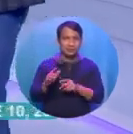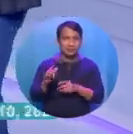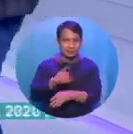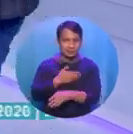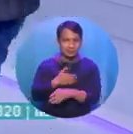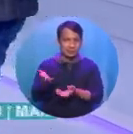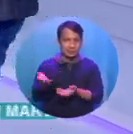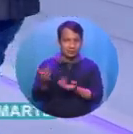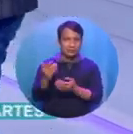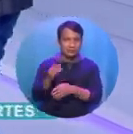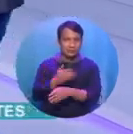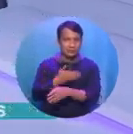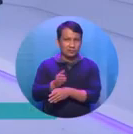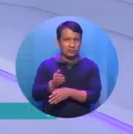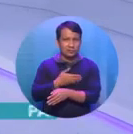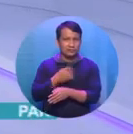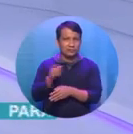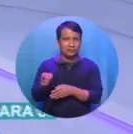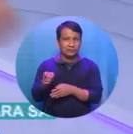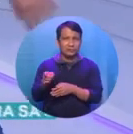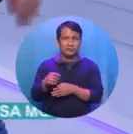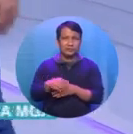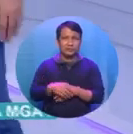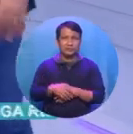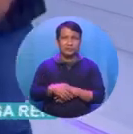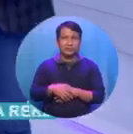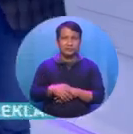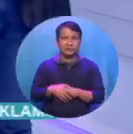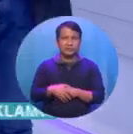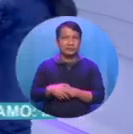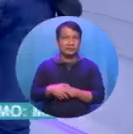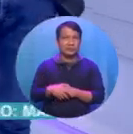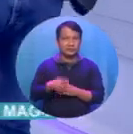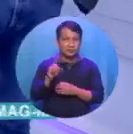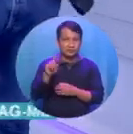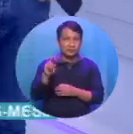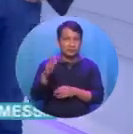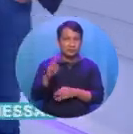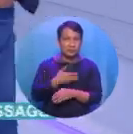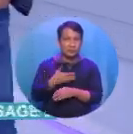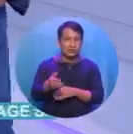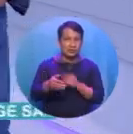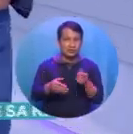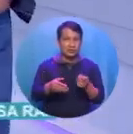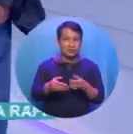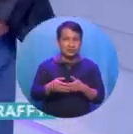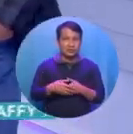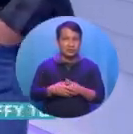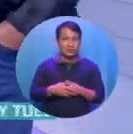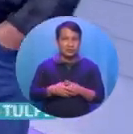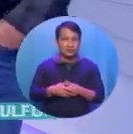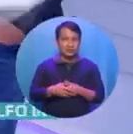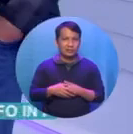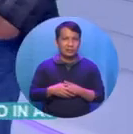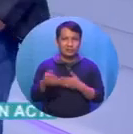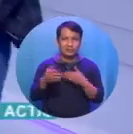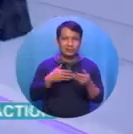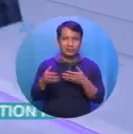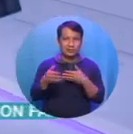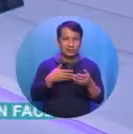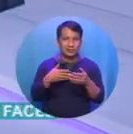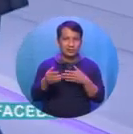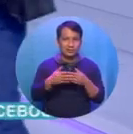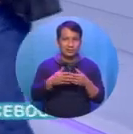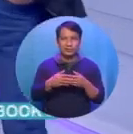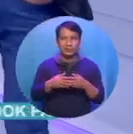Kanta. Silang dalawa ang magkukumpa sa'yo. Go ahead. 1, 2, 3, go! Ano man ang sumbong na